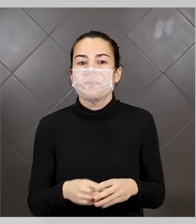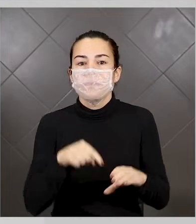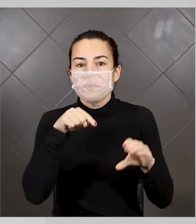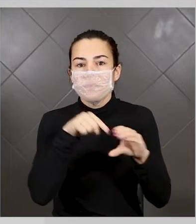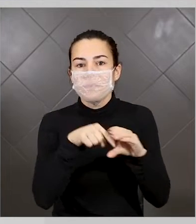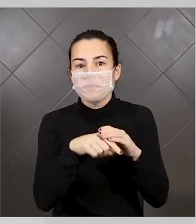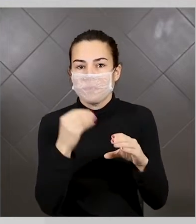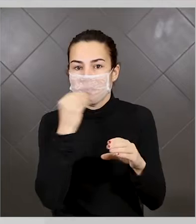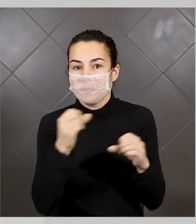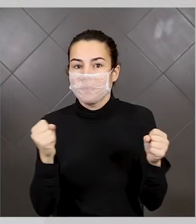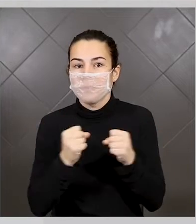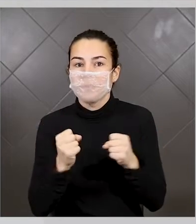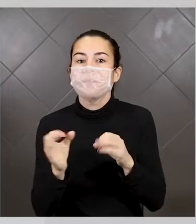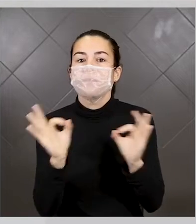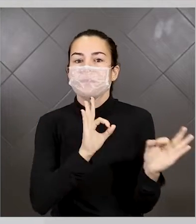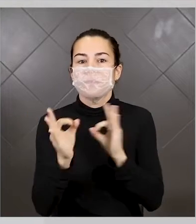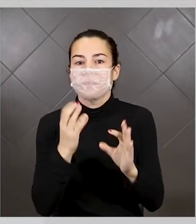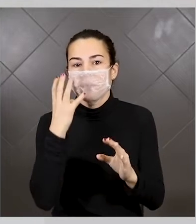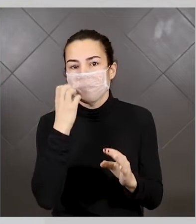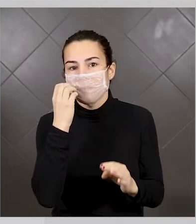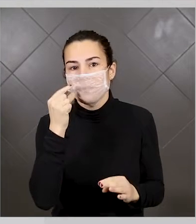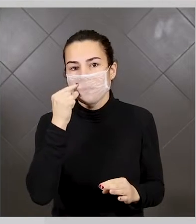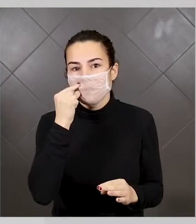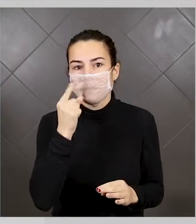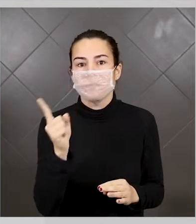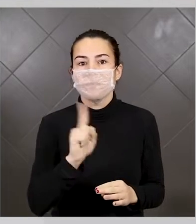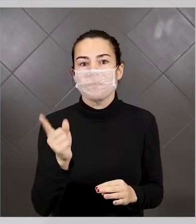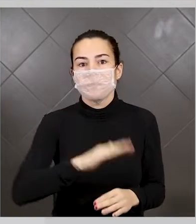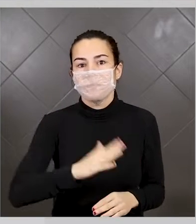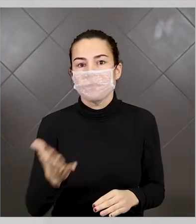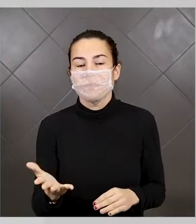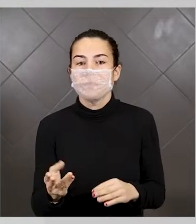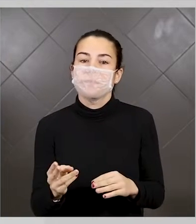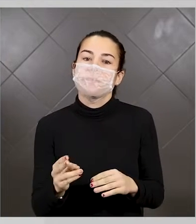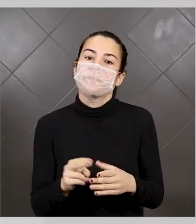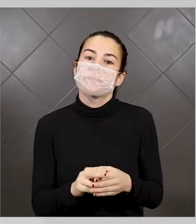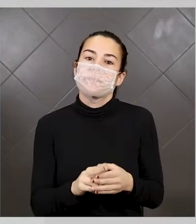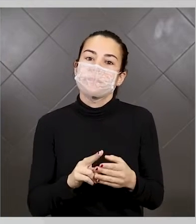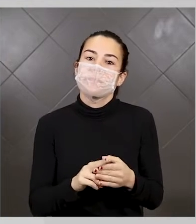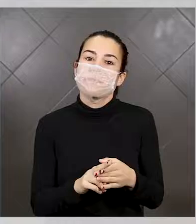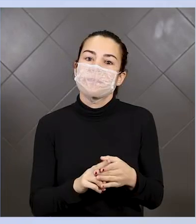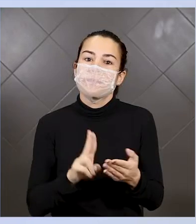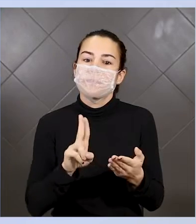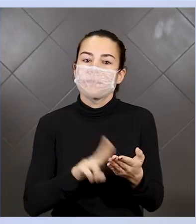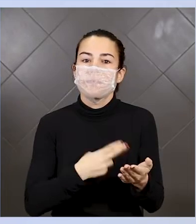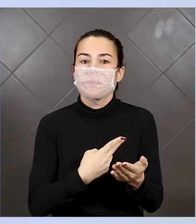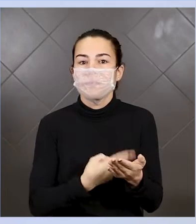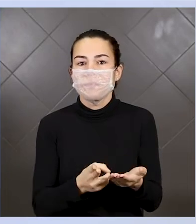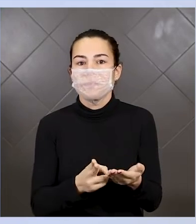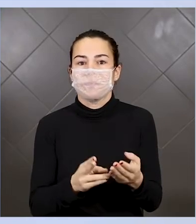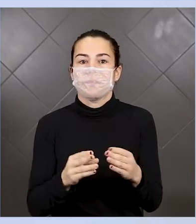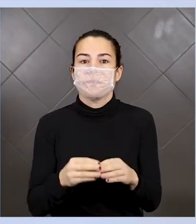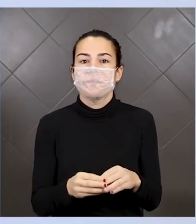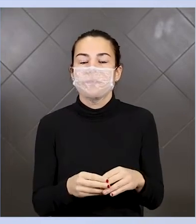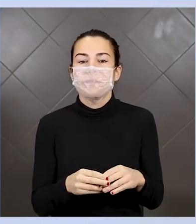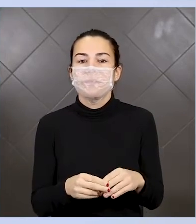serà prepararem el cruixent. El cruixent està fet amb praliner clar de mel crua, que el que fem